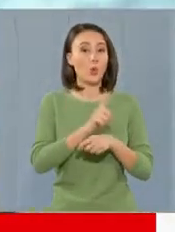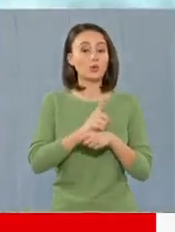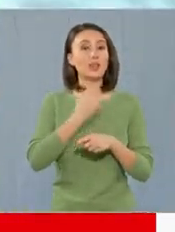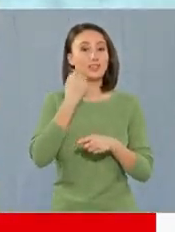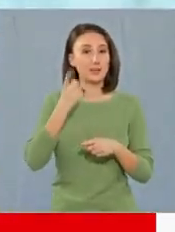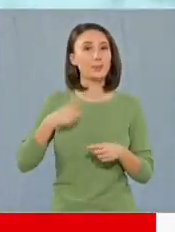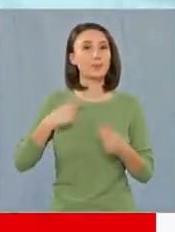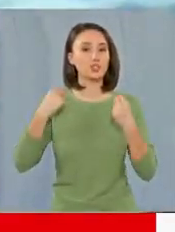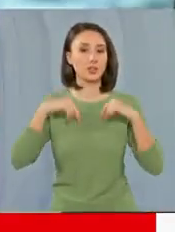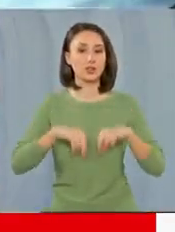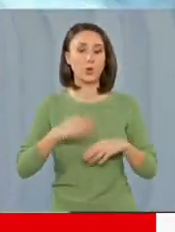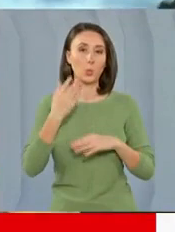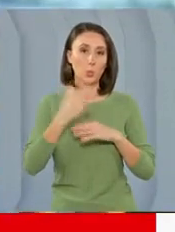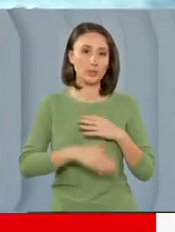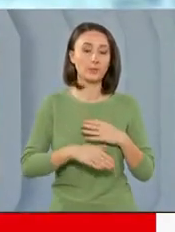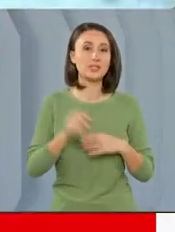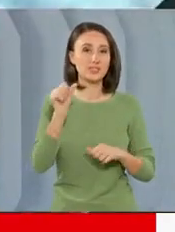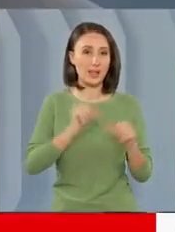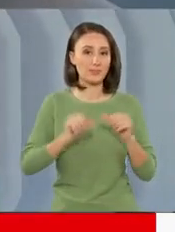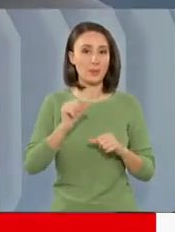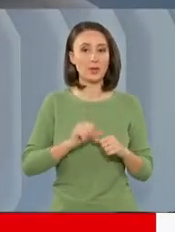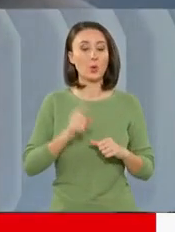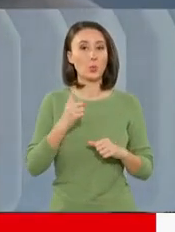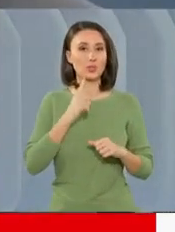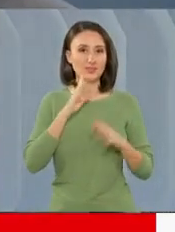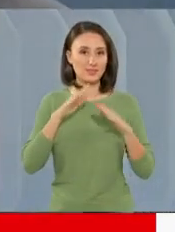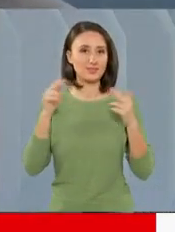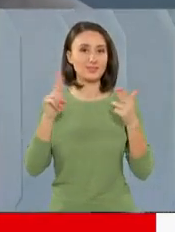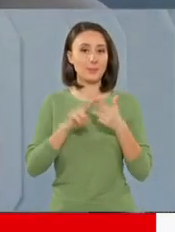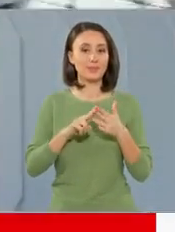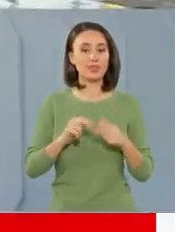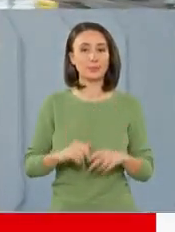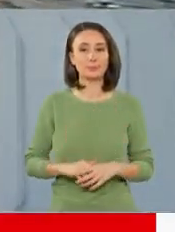devenit președinte, cel mai recent în septembrie, în timpul unui summit în Asia Centrală.